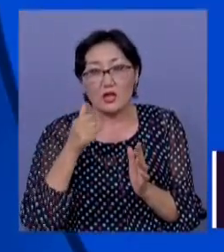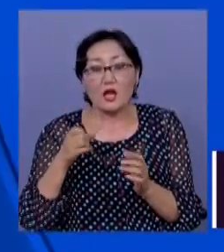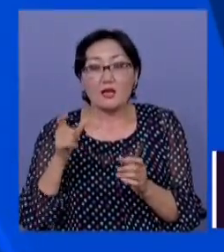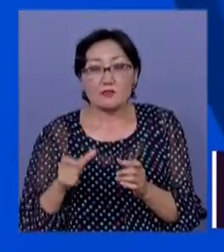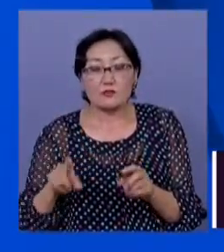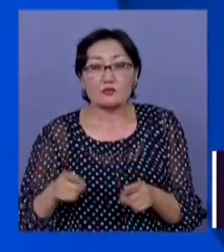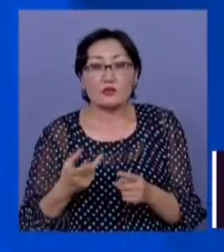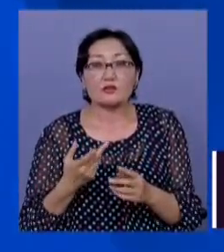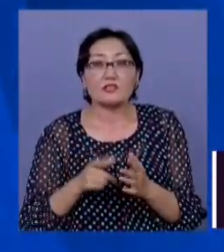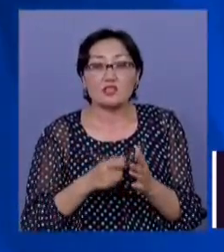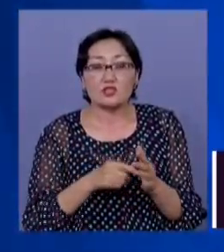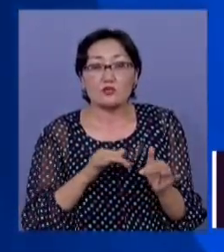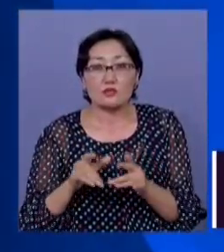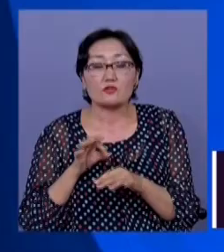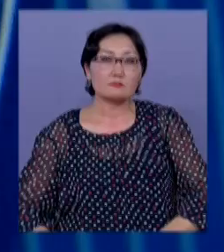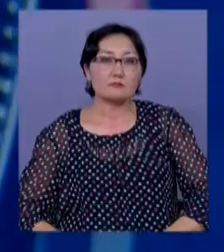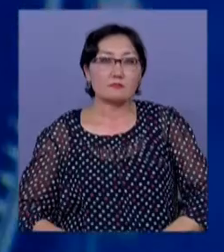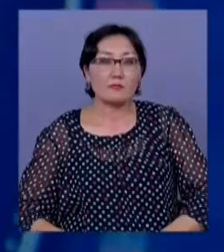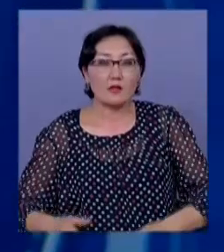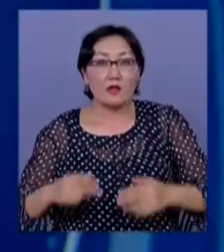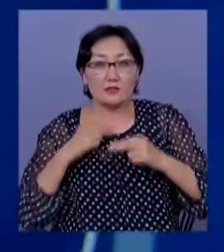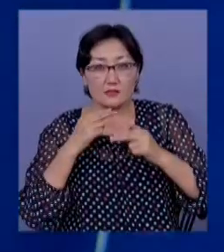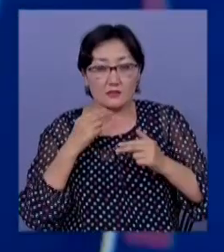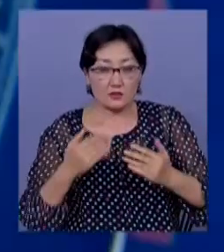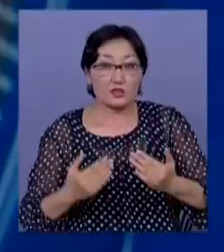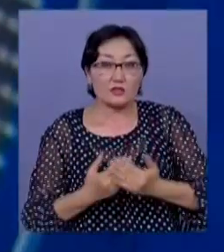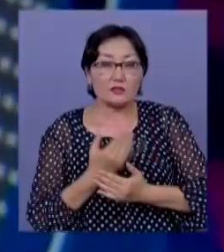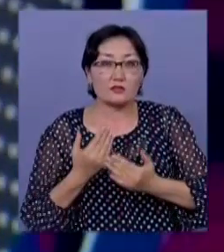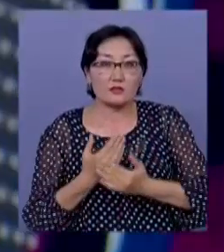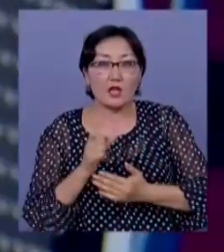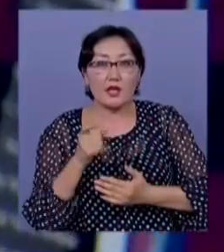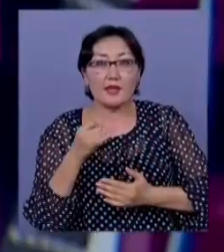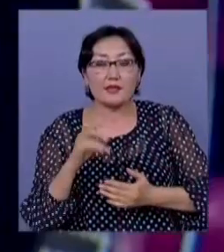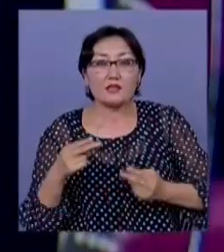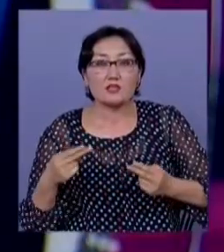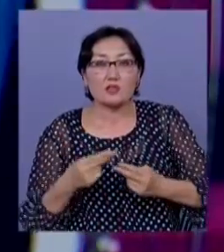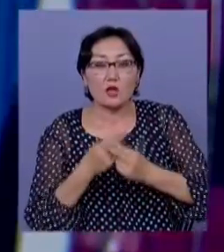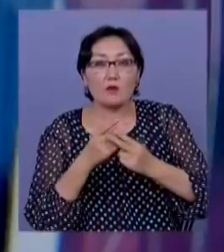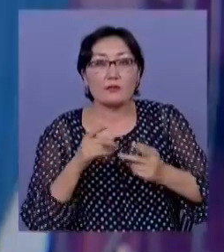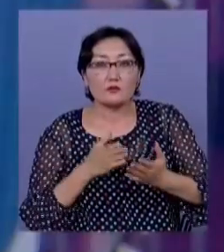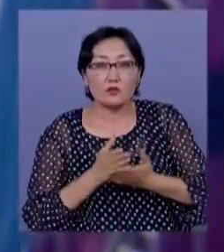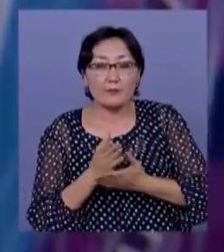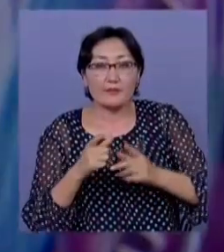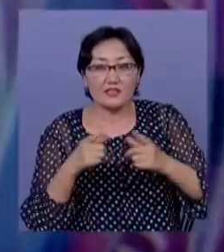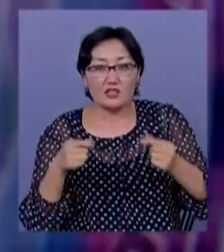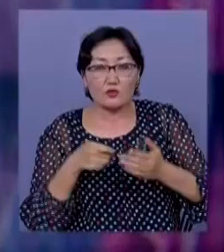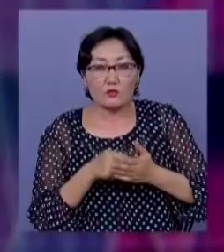Қазір тергеу шаралары жүргізілуде. Назарларыңызда жаңалықтар. Air Астананың кей бағыттарға билеті өзге әуе